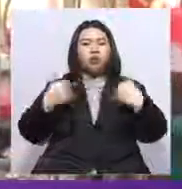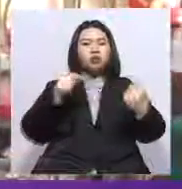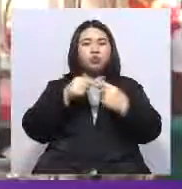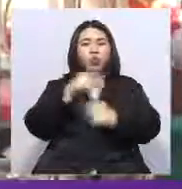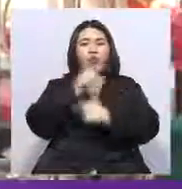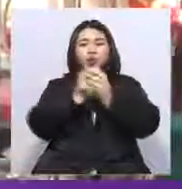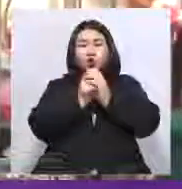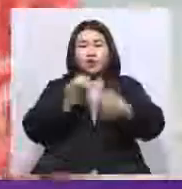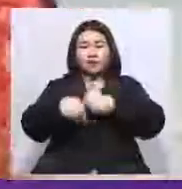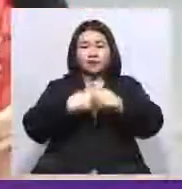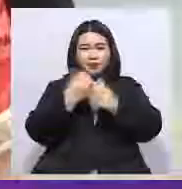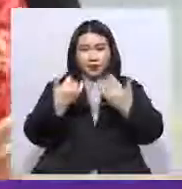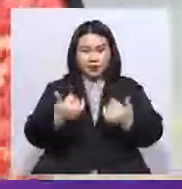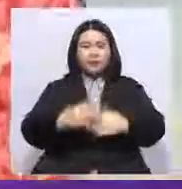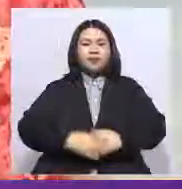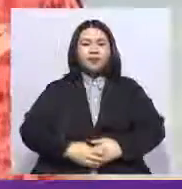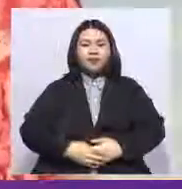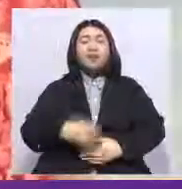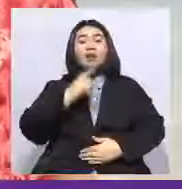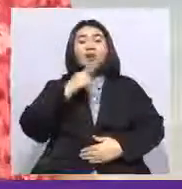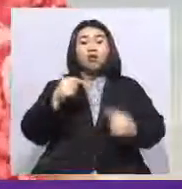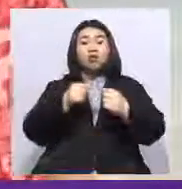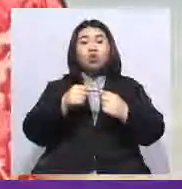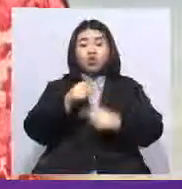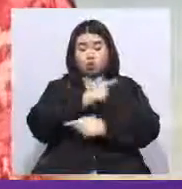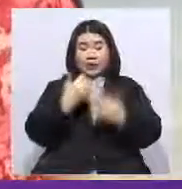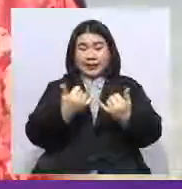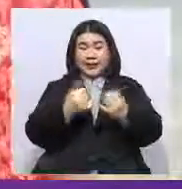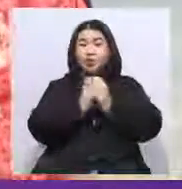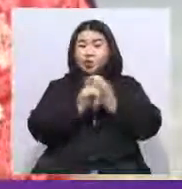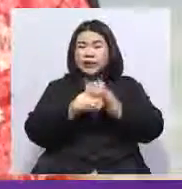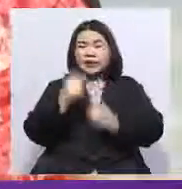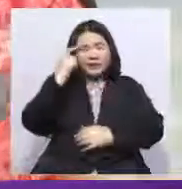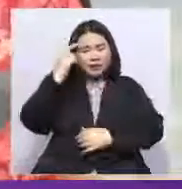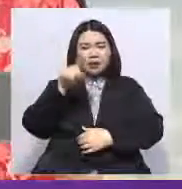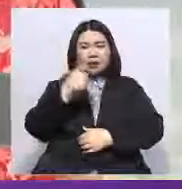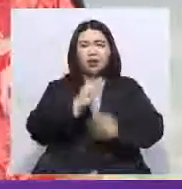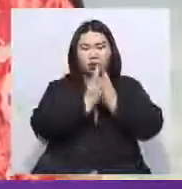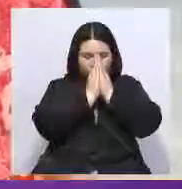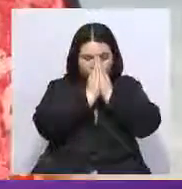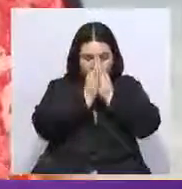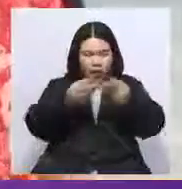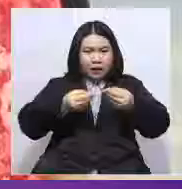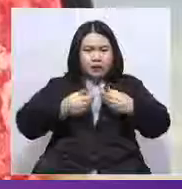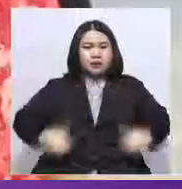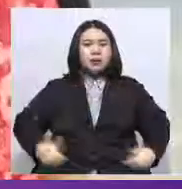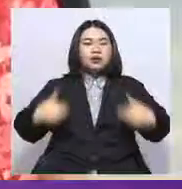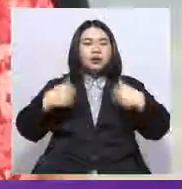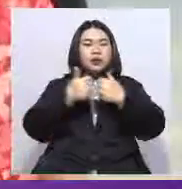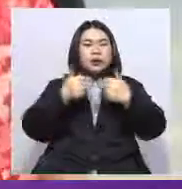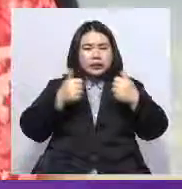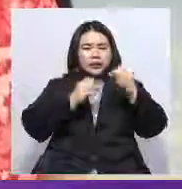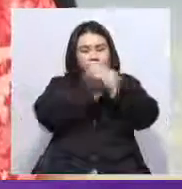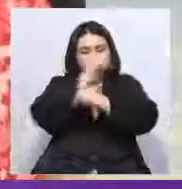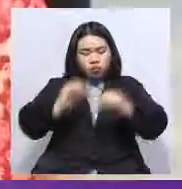จีนปีนี้ค่ะ ค่ะสำหรับตรุษจีนปีนี้นะคะอันดับแรกก็อยากจะมาไหว้พระขอพรสิ่งศักดิ์สิทธิ์ให้คุ้มคร